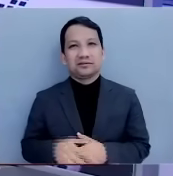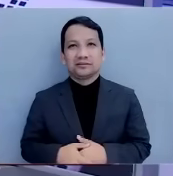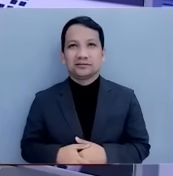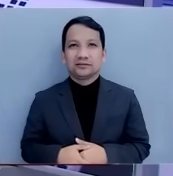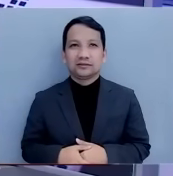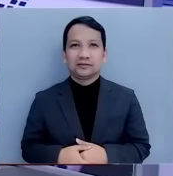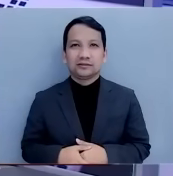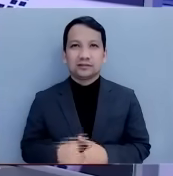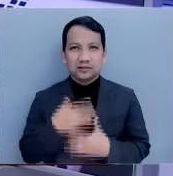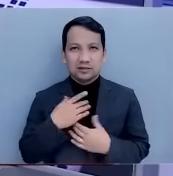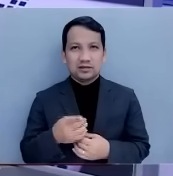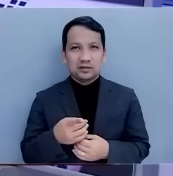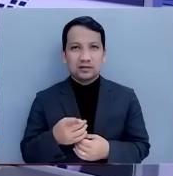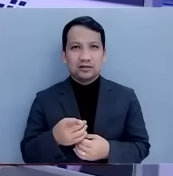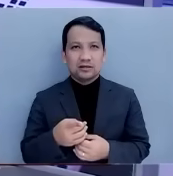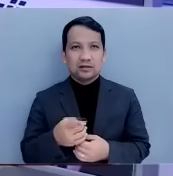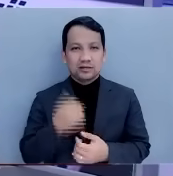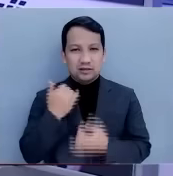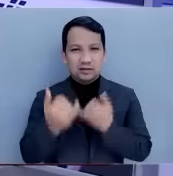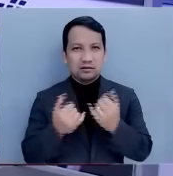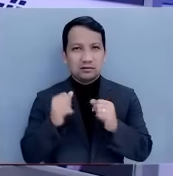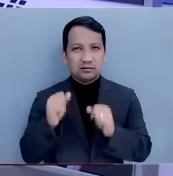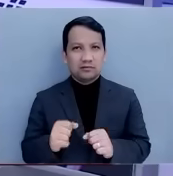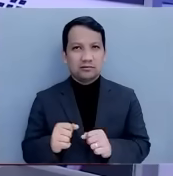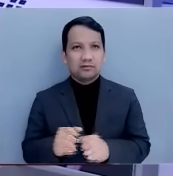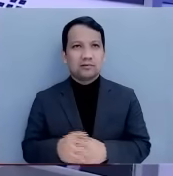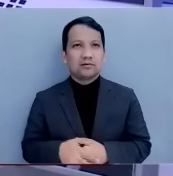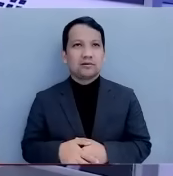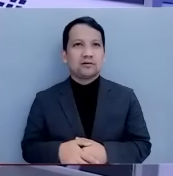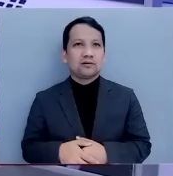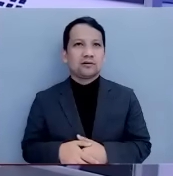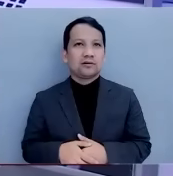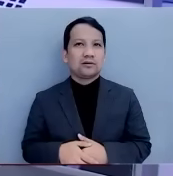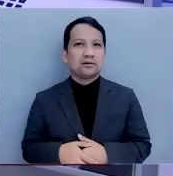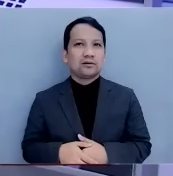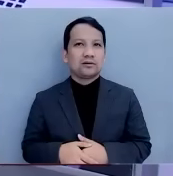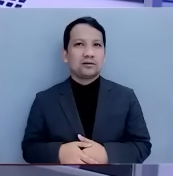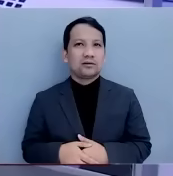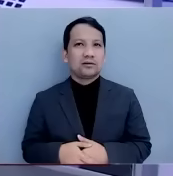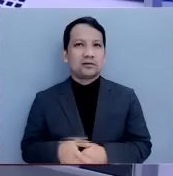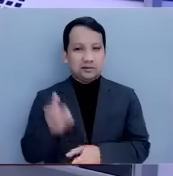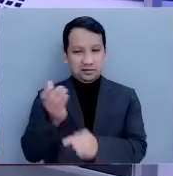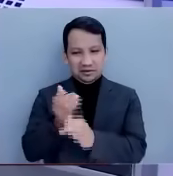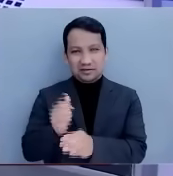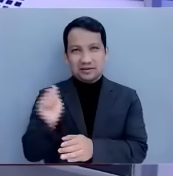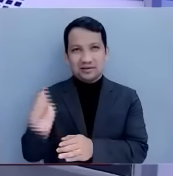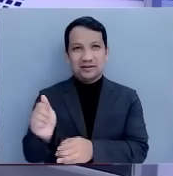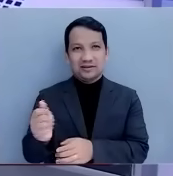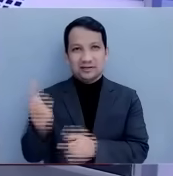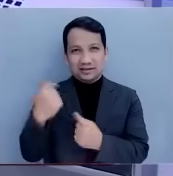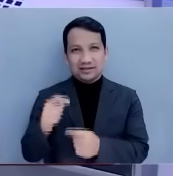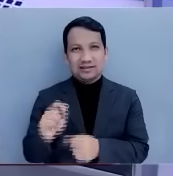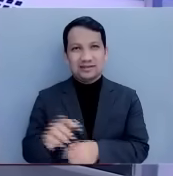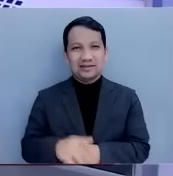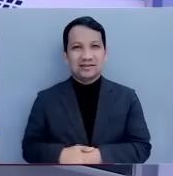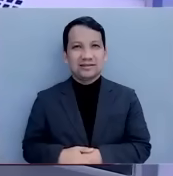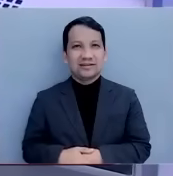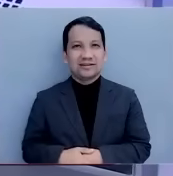gusto mo yung nagdadrive ka na ikaw yung sumisigaw, yun. Pwede rin naman sa kotse mo na. Try natin sa